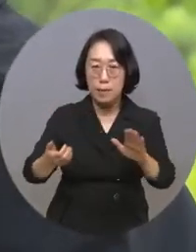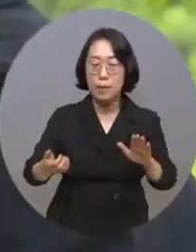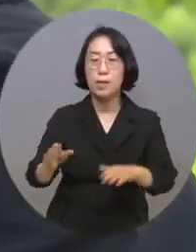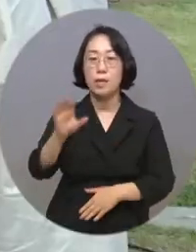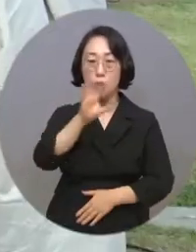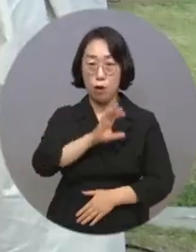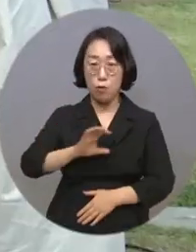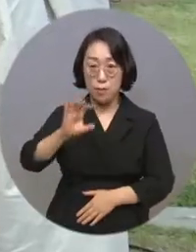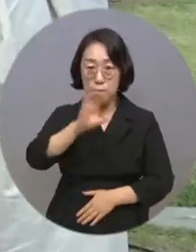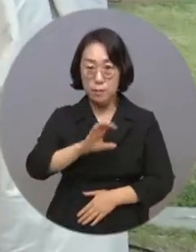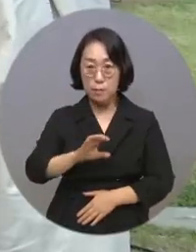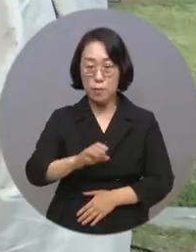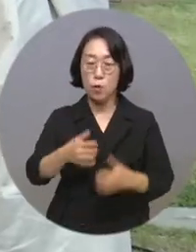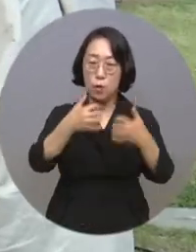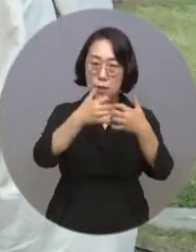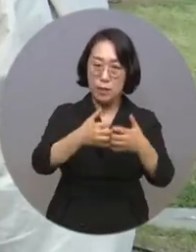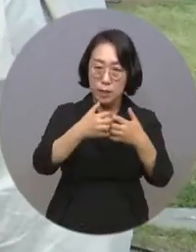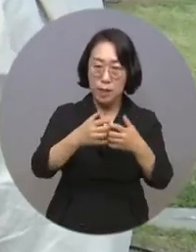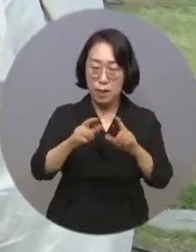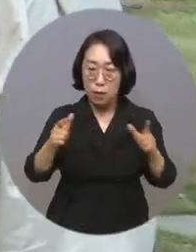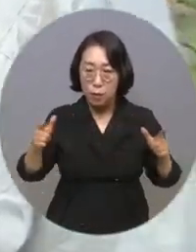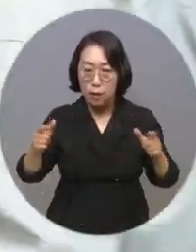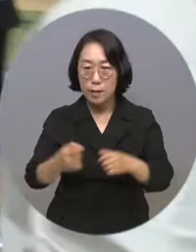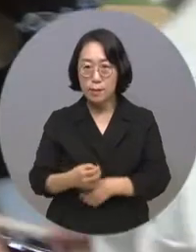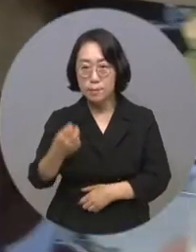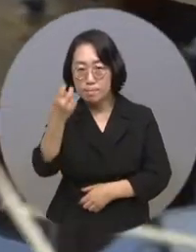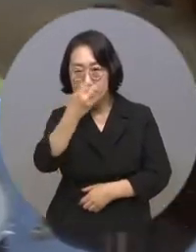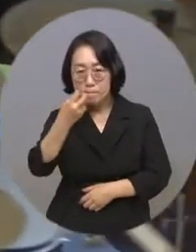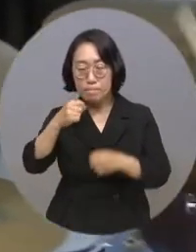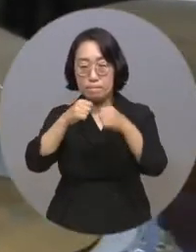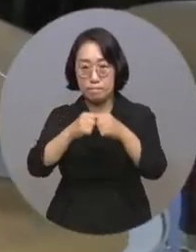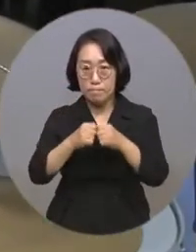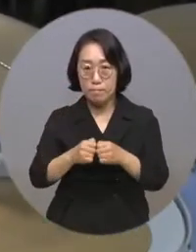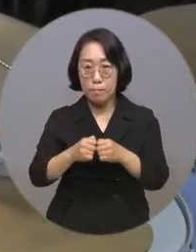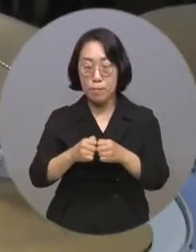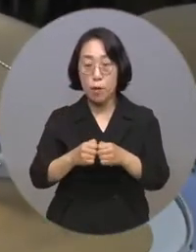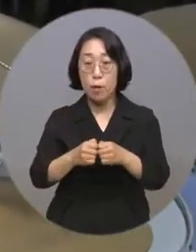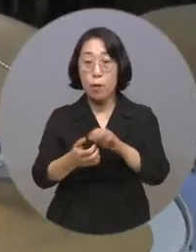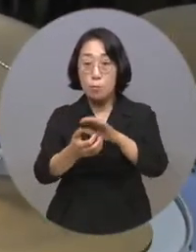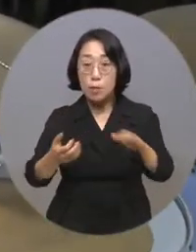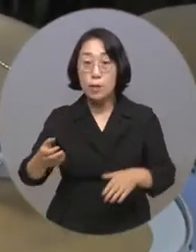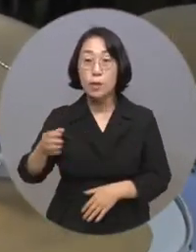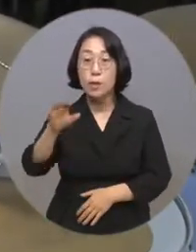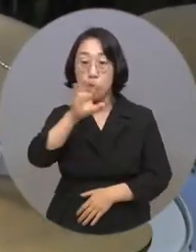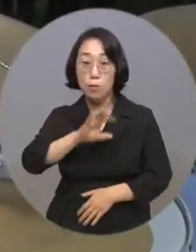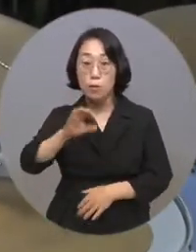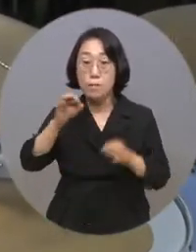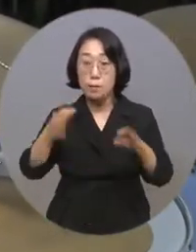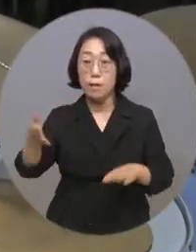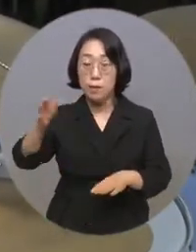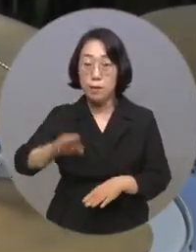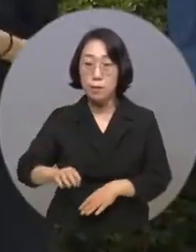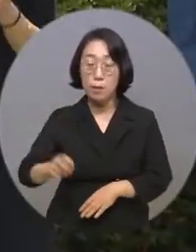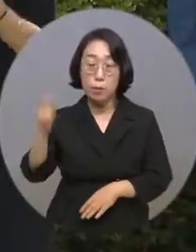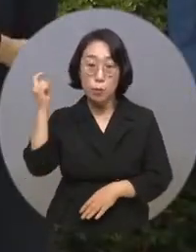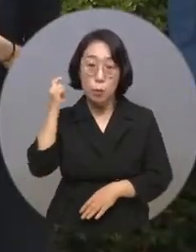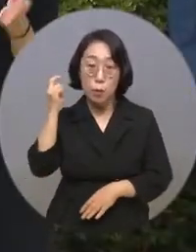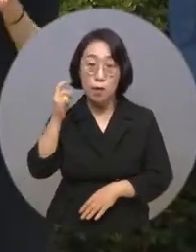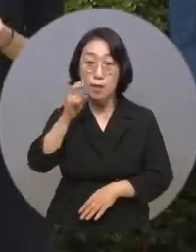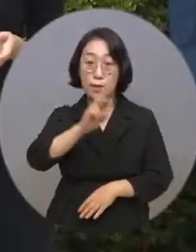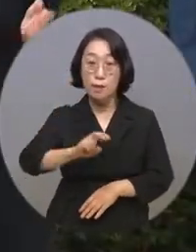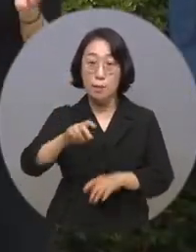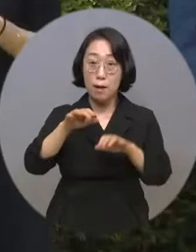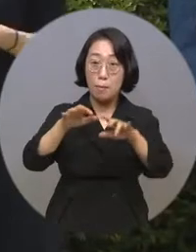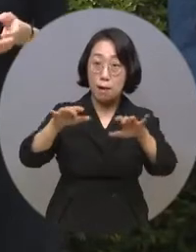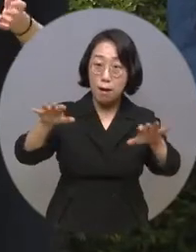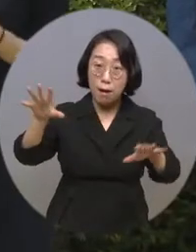함께 장비와 악기를 점검했으며 비록 리허설이었지만 거리에 울리는 정통 재즈풍의 사운드는 지나가는